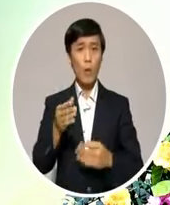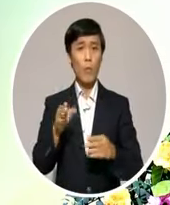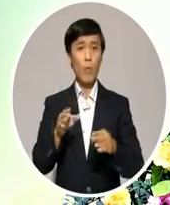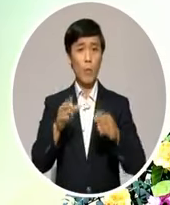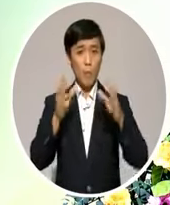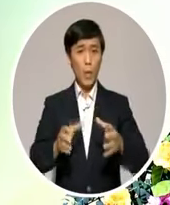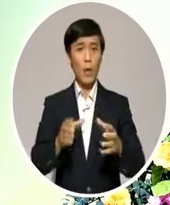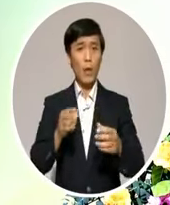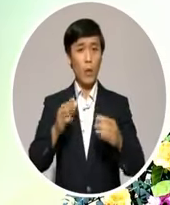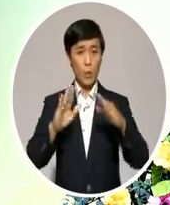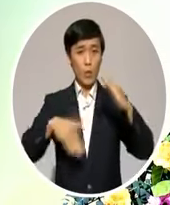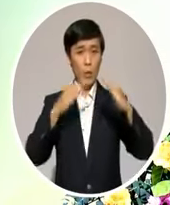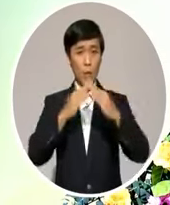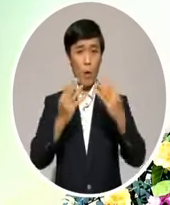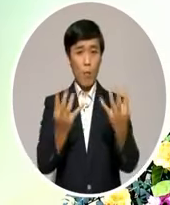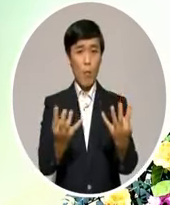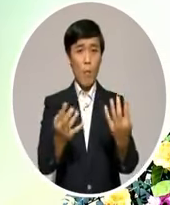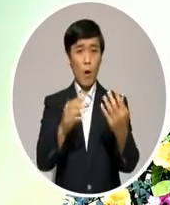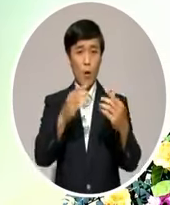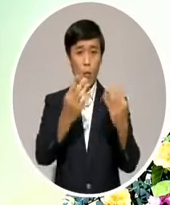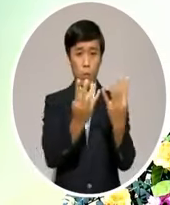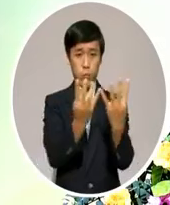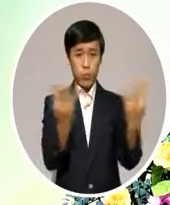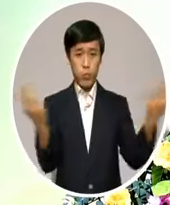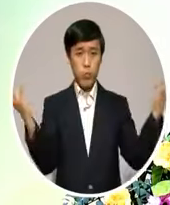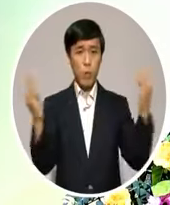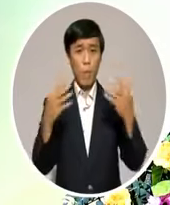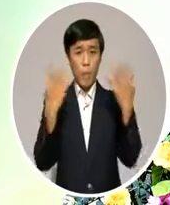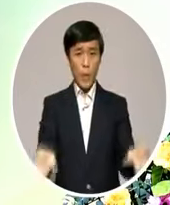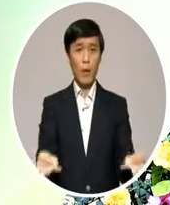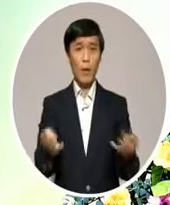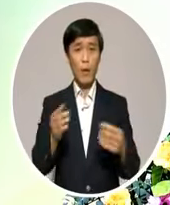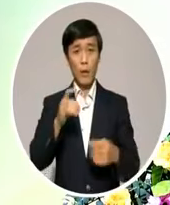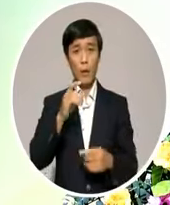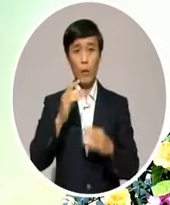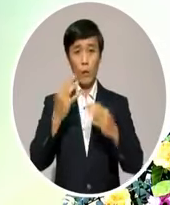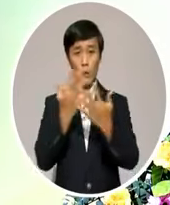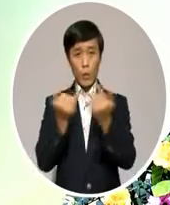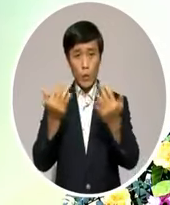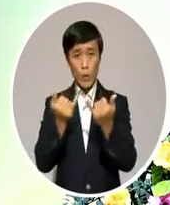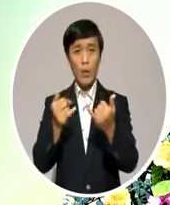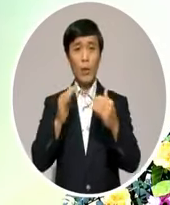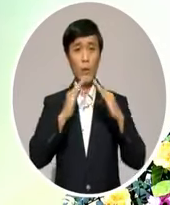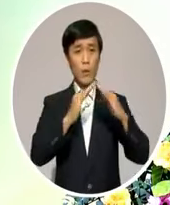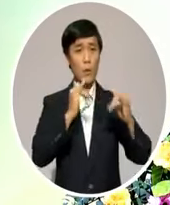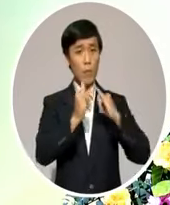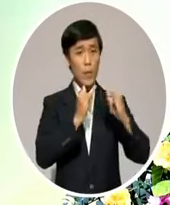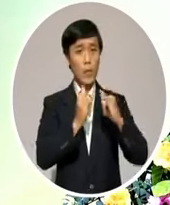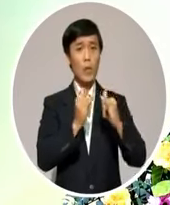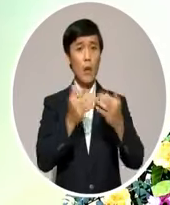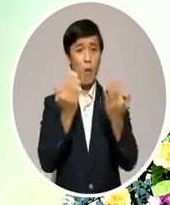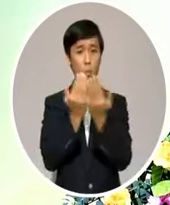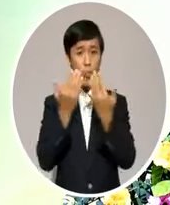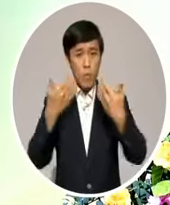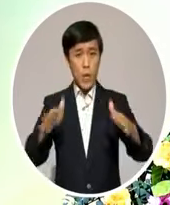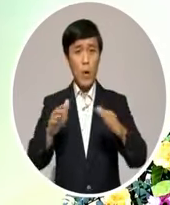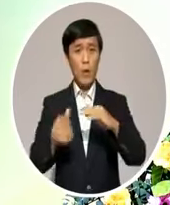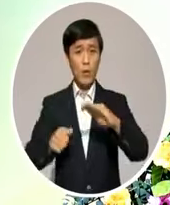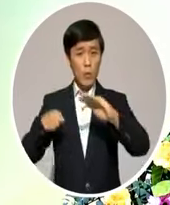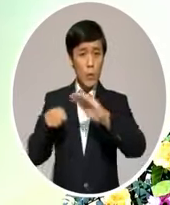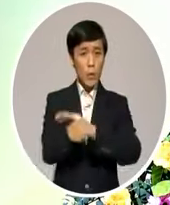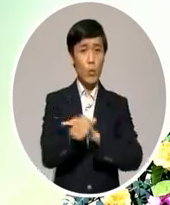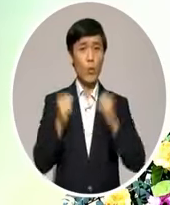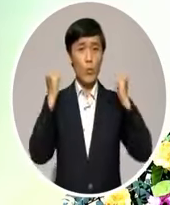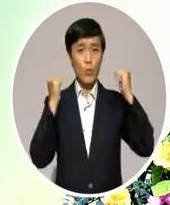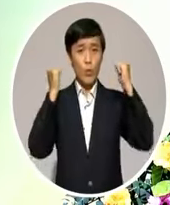掉，让我们很多的这个市民朋友当下课之后可以到社区里面、到学校里面去运动，让我们的国民能